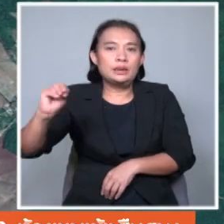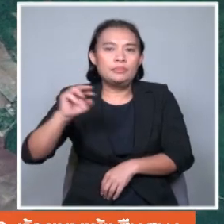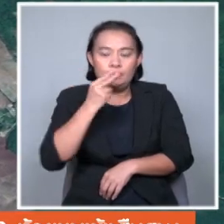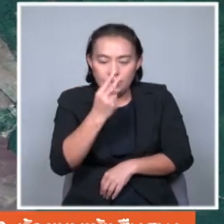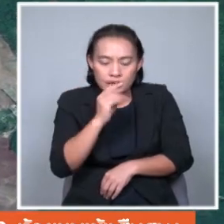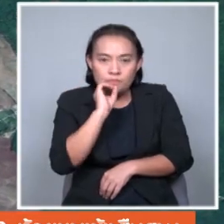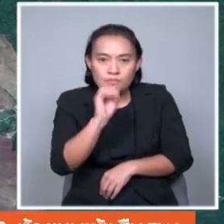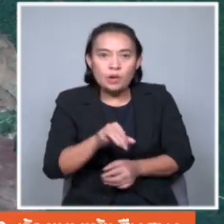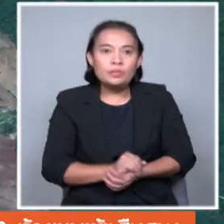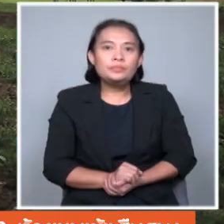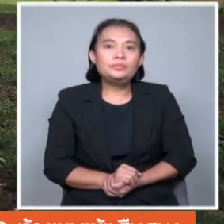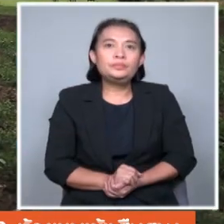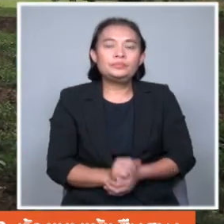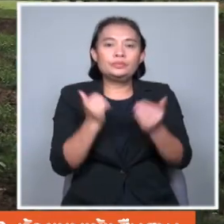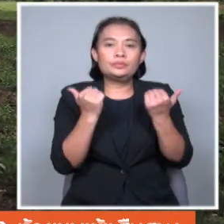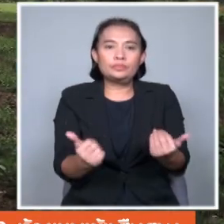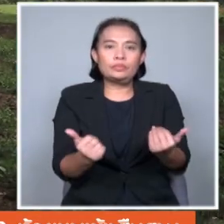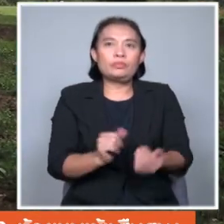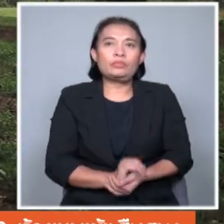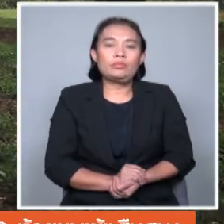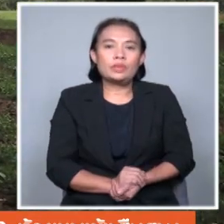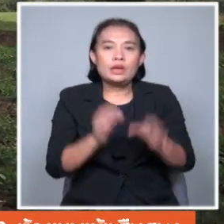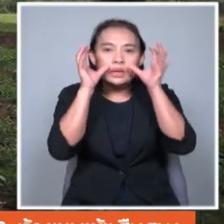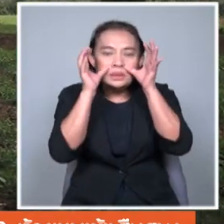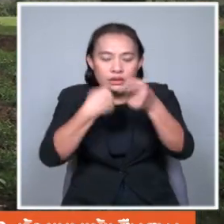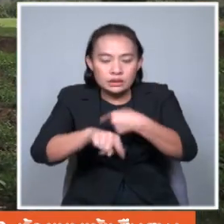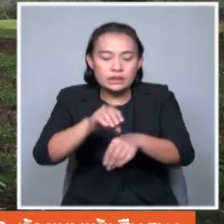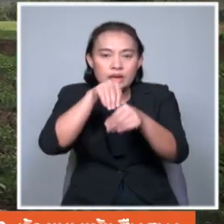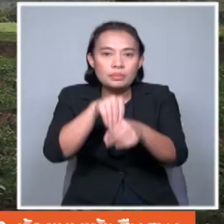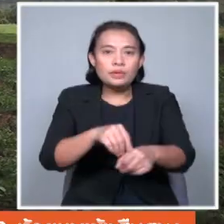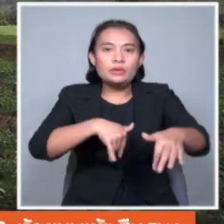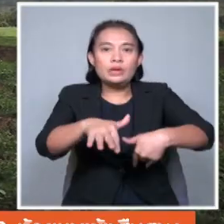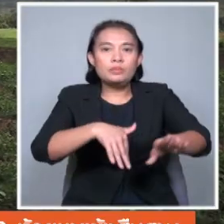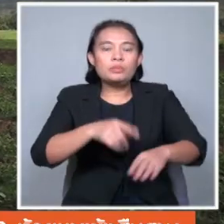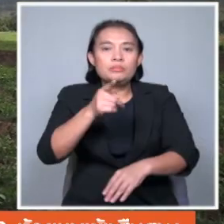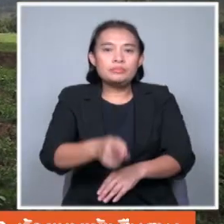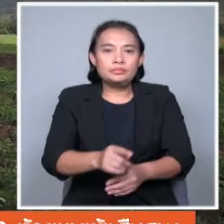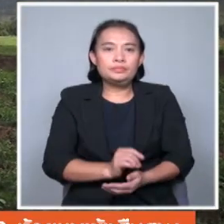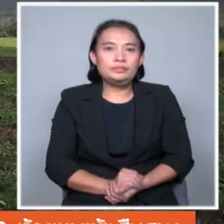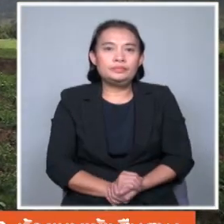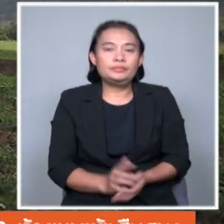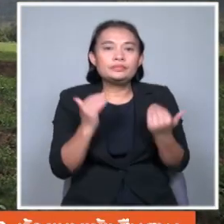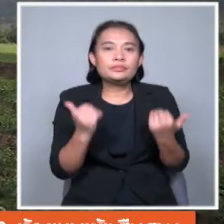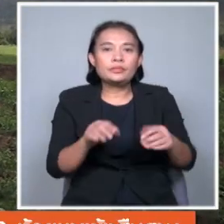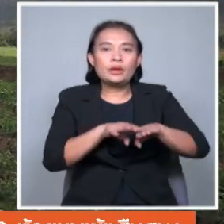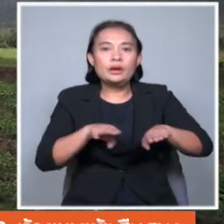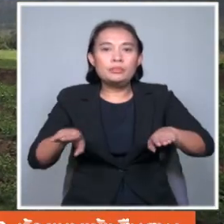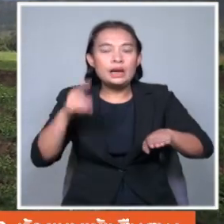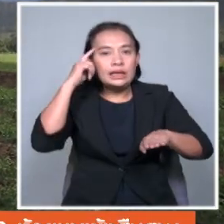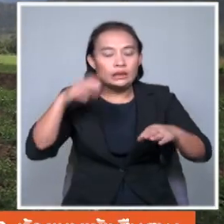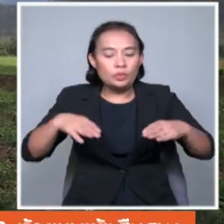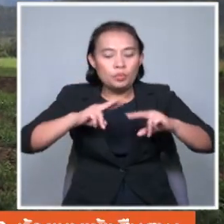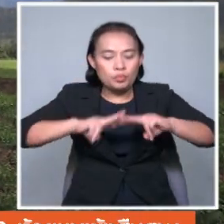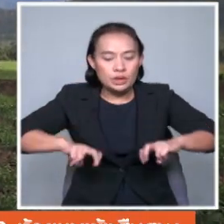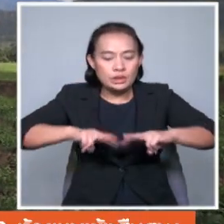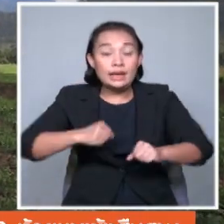ะยืนยันได้ว่าตอนนี้เนี่ยมีเสือเข้าไปในหมู่บ้านจริงค่ะมาตรการที่ทางเขียนรักษาพันธุ์สัตว์ป่าและทีมวิจัยเขาใช้ปฏิ